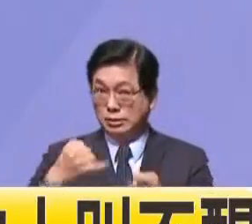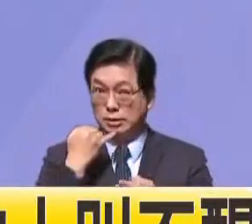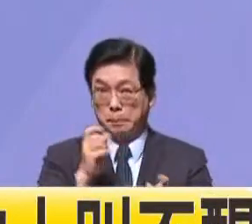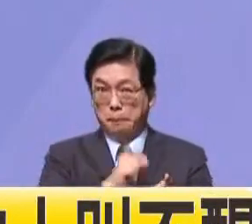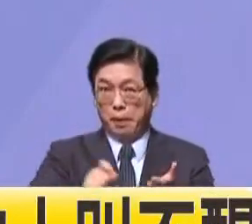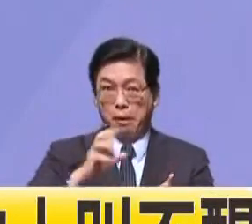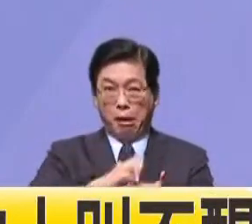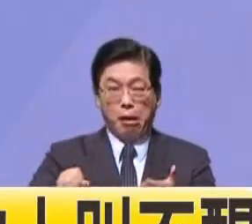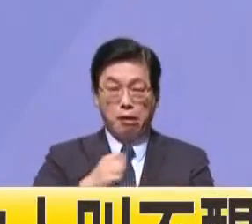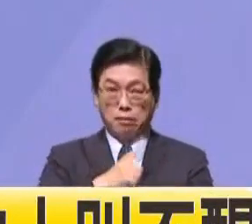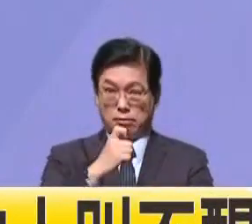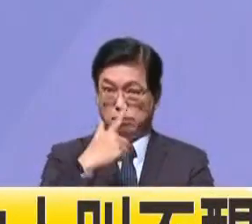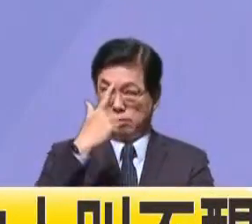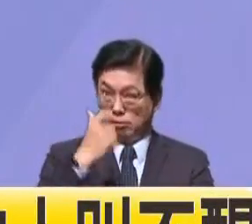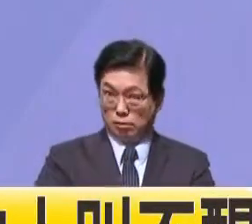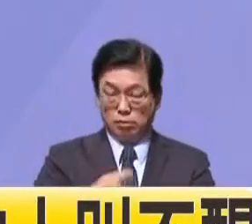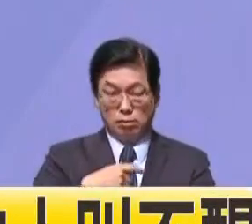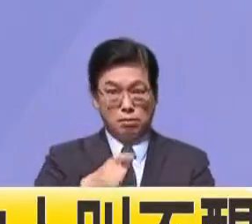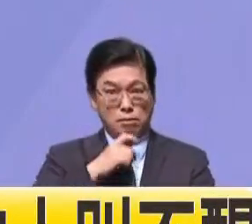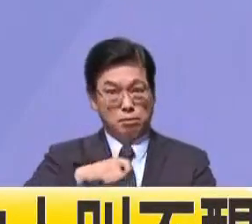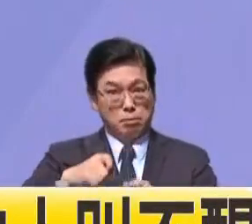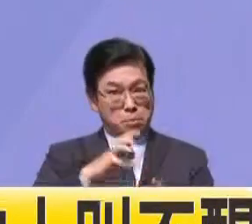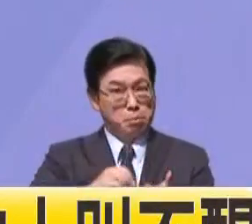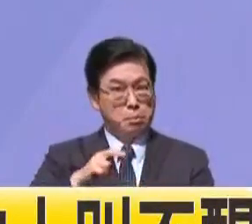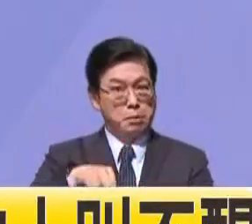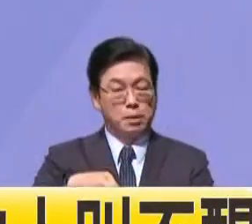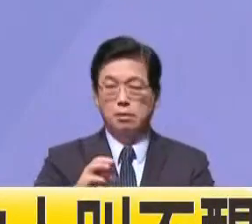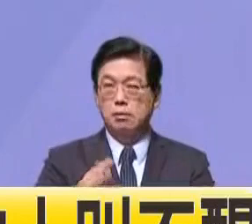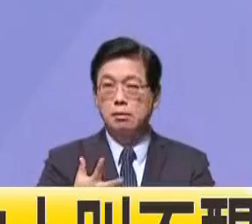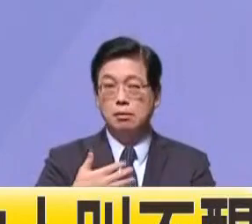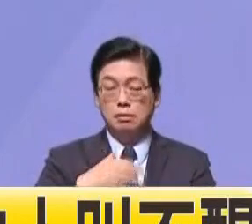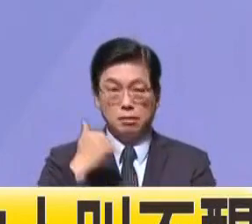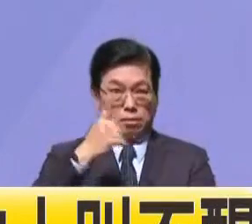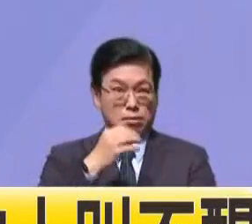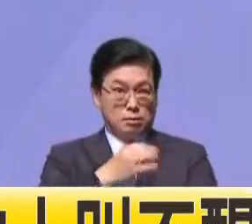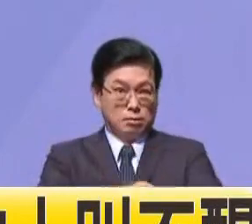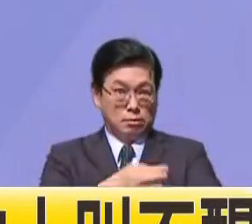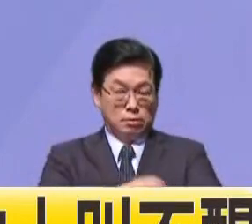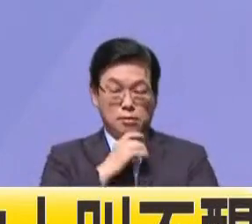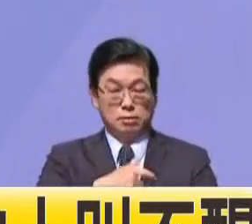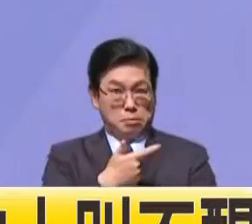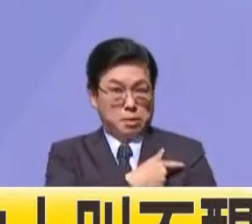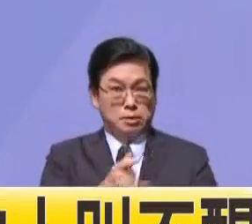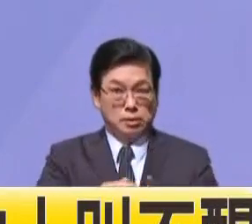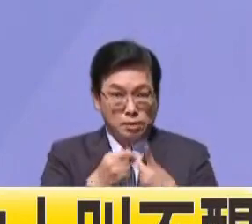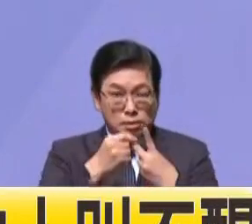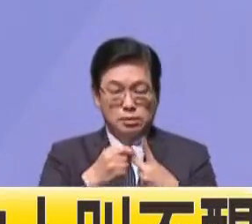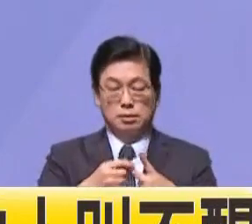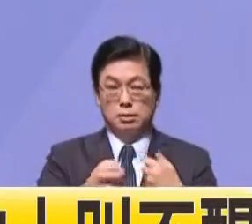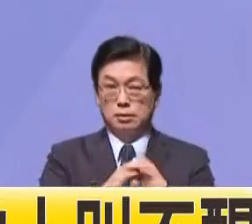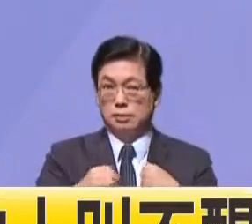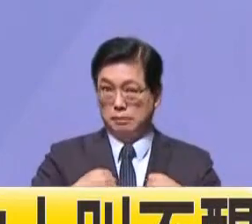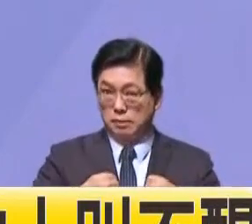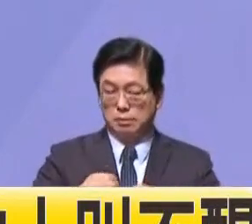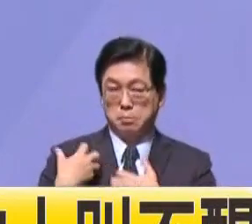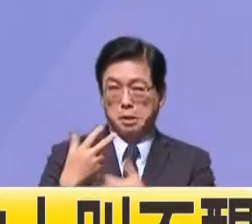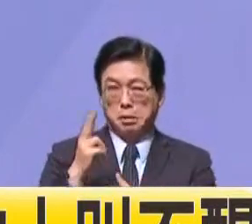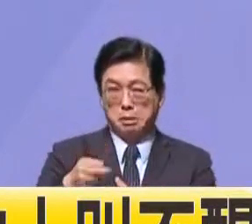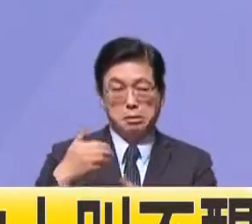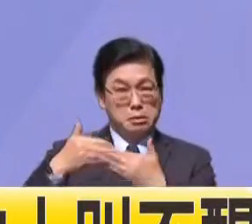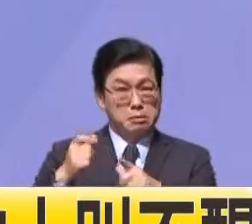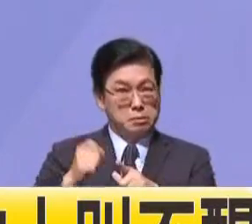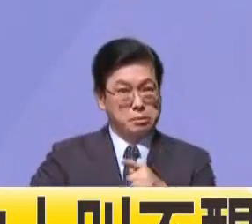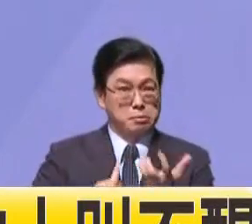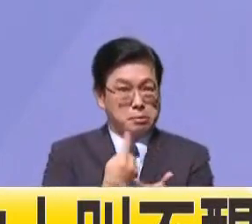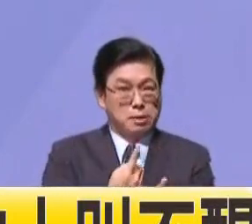得卫福部16亿的快筛标案？为什么高端疫苗的第二期临床试验委托一个中资公